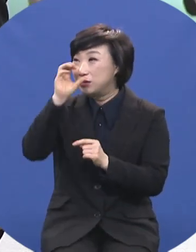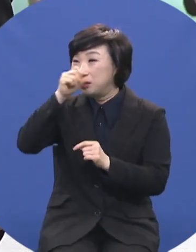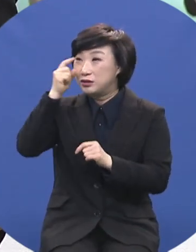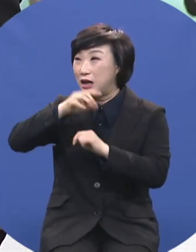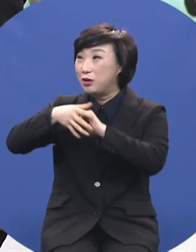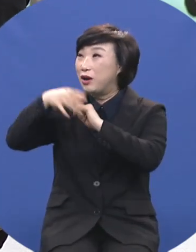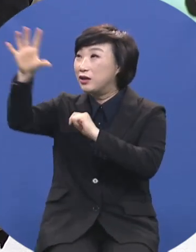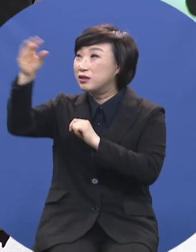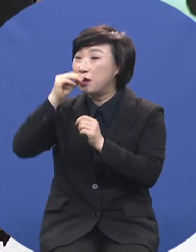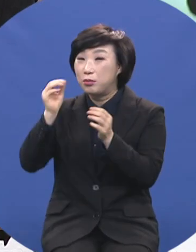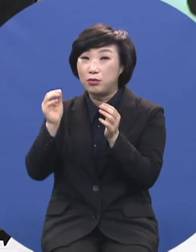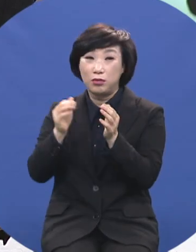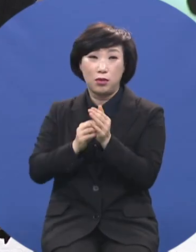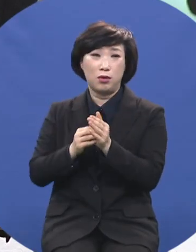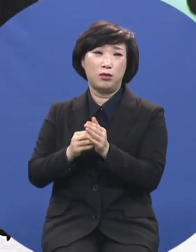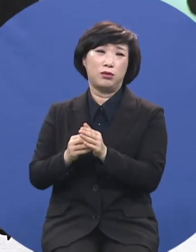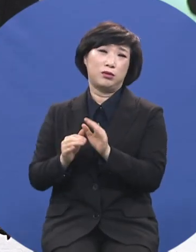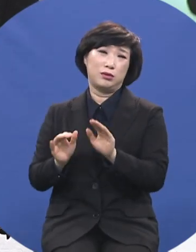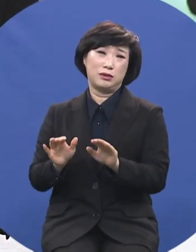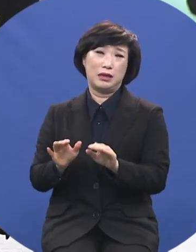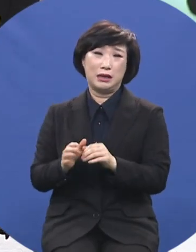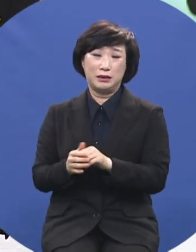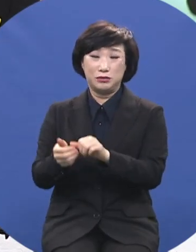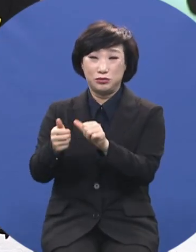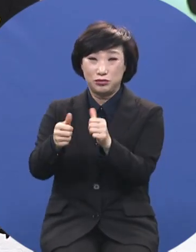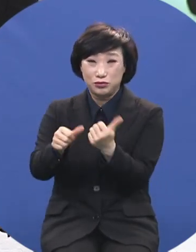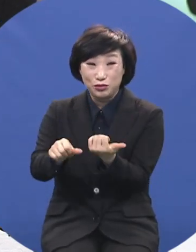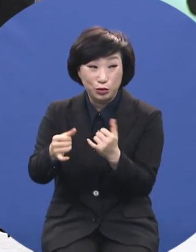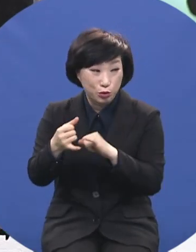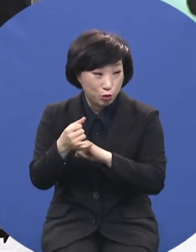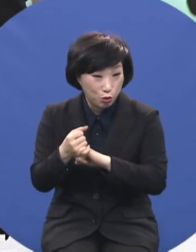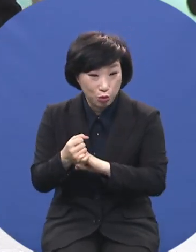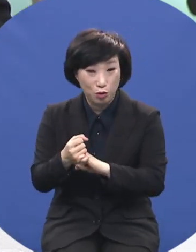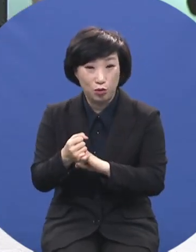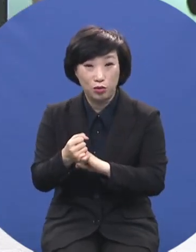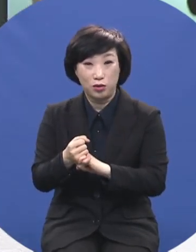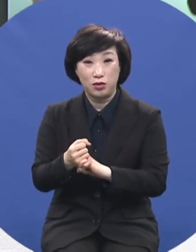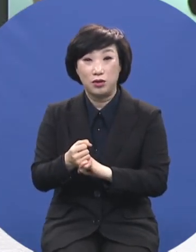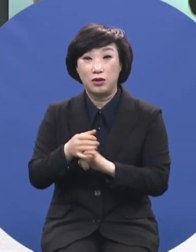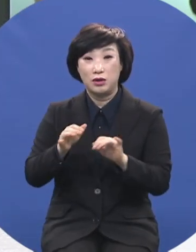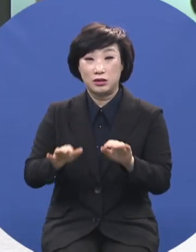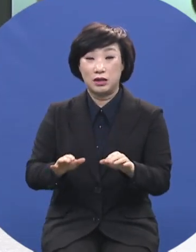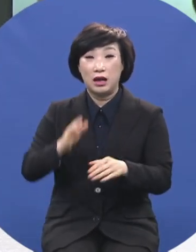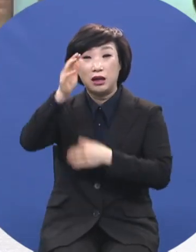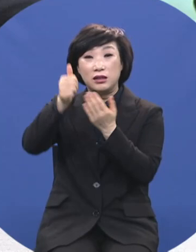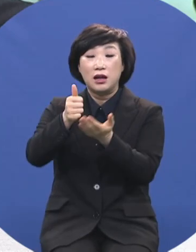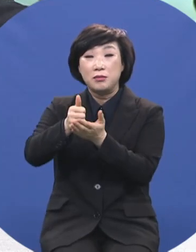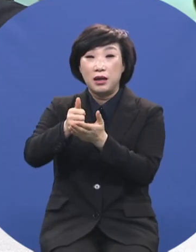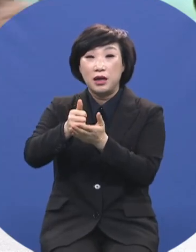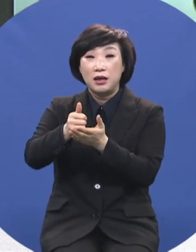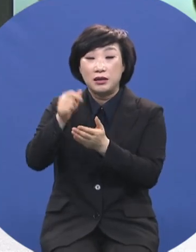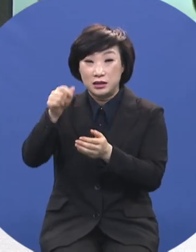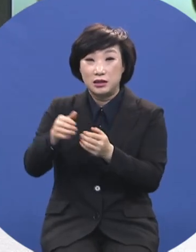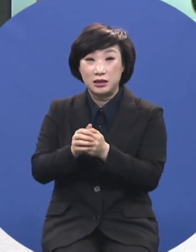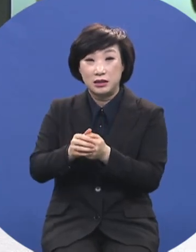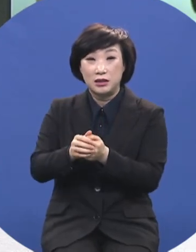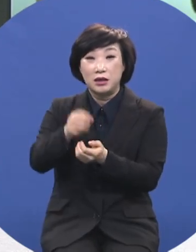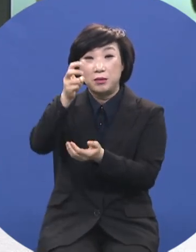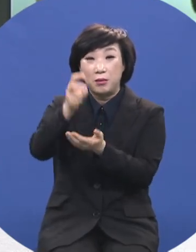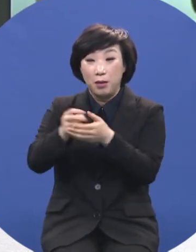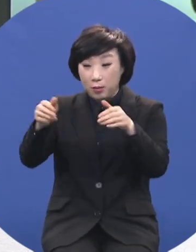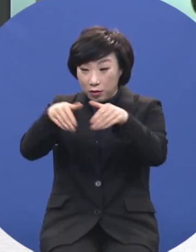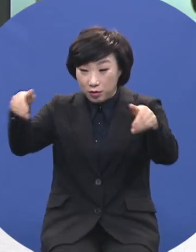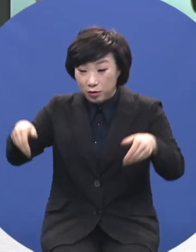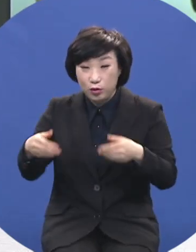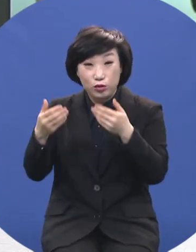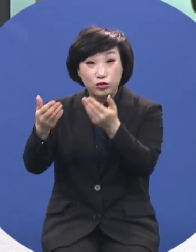그러니 청령 죽으리라. 하나님께서 범위를 딱,